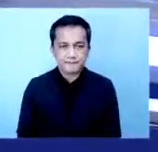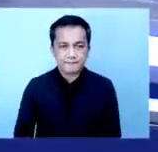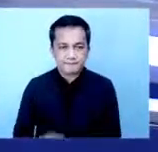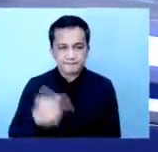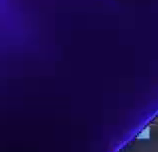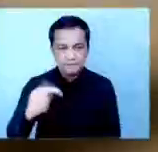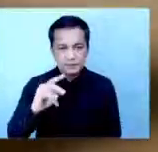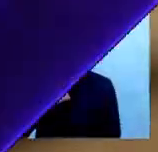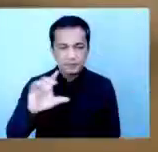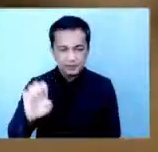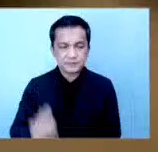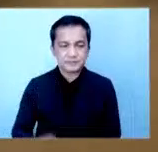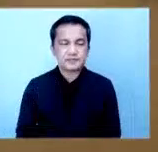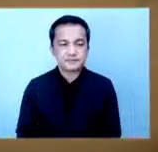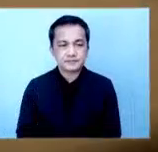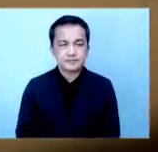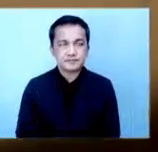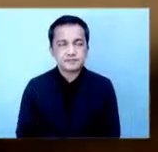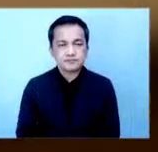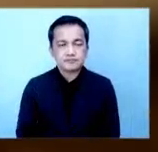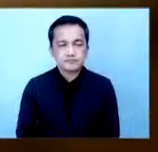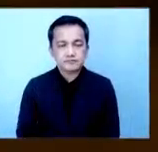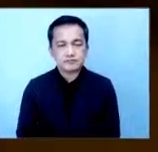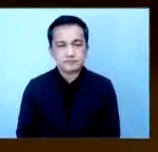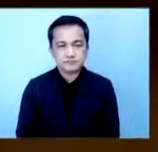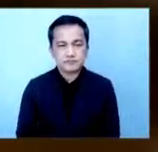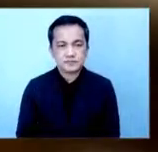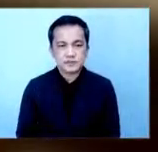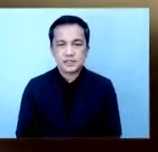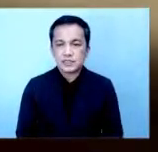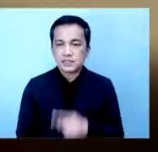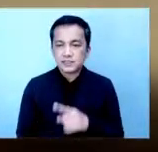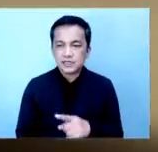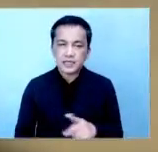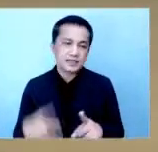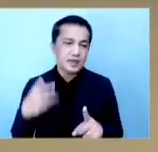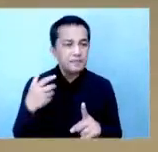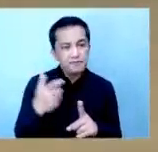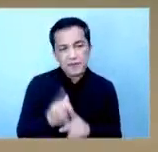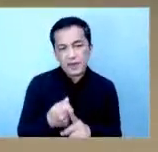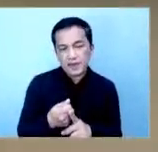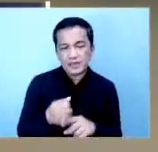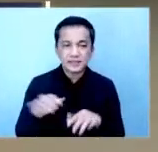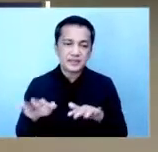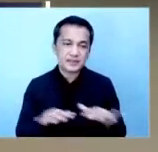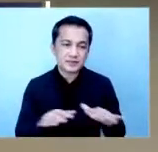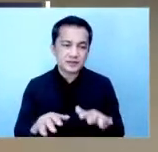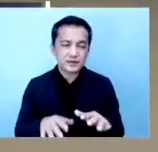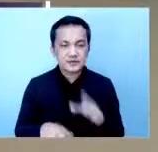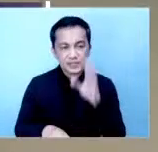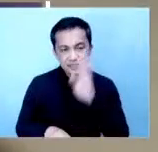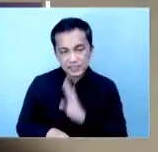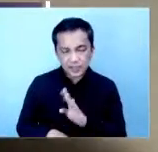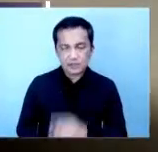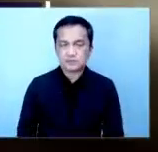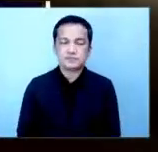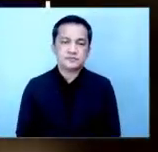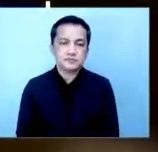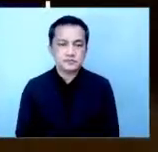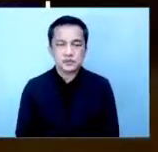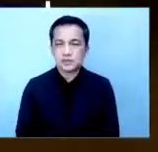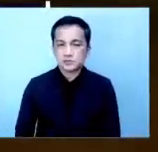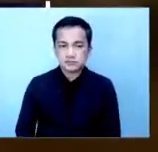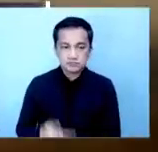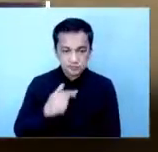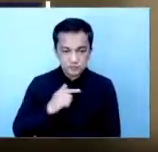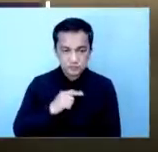Samonte. Yan ang epekto ng lindol na basag. Ito ang tumambad sa OFW na si